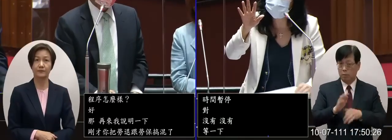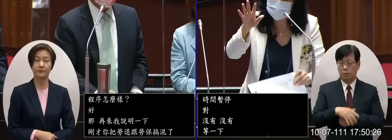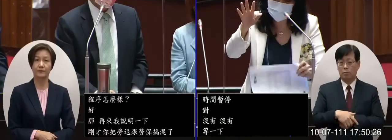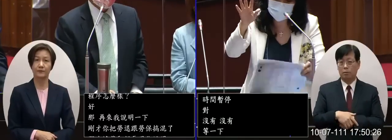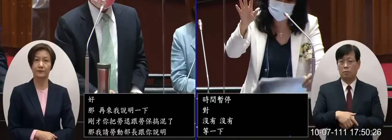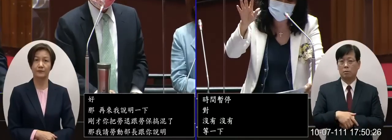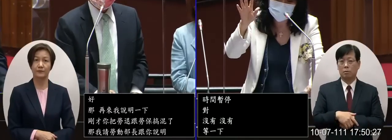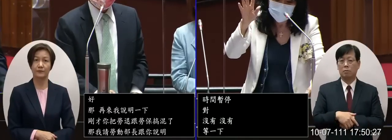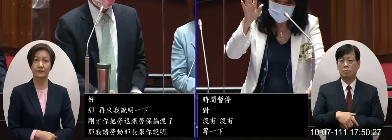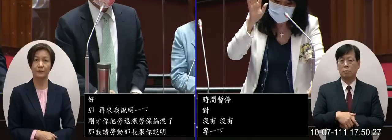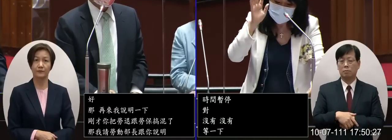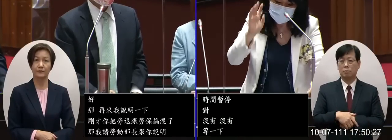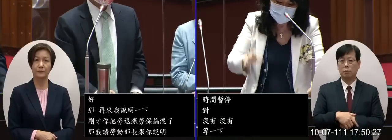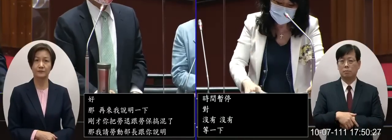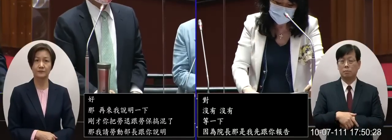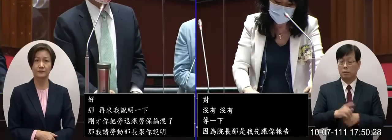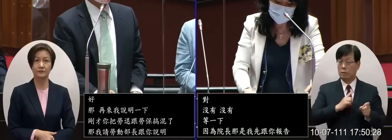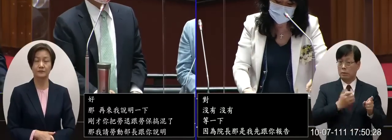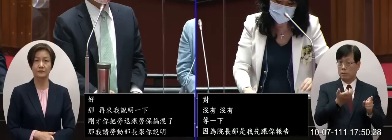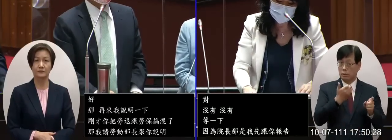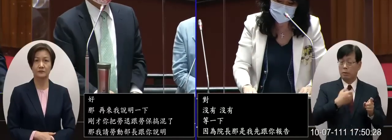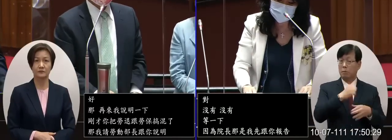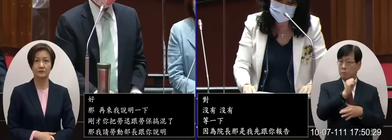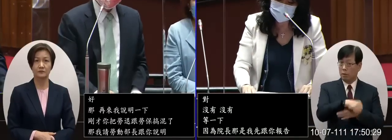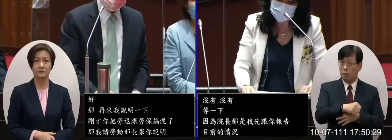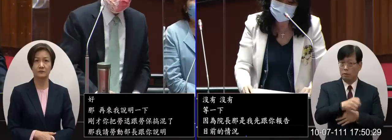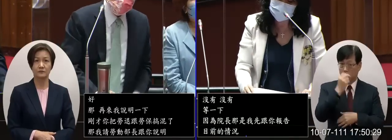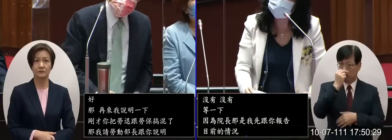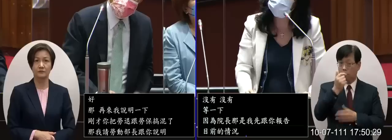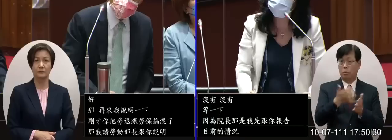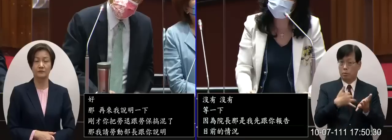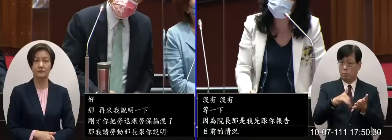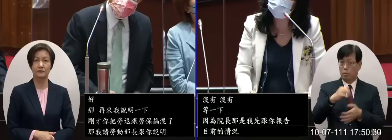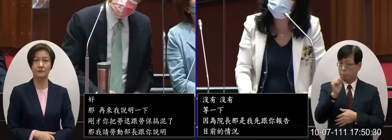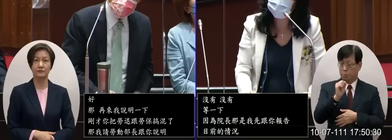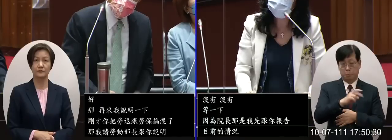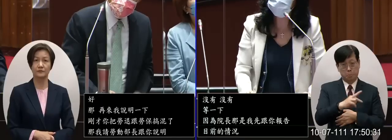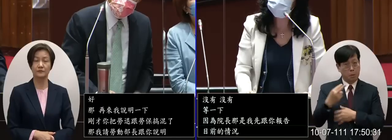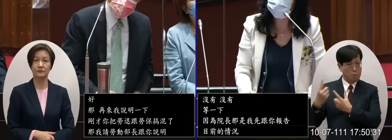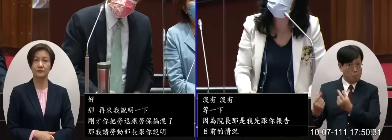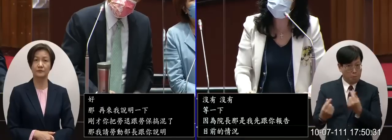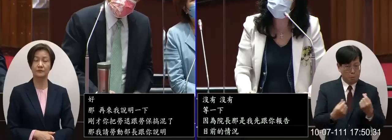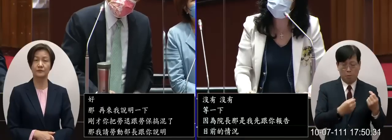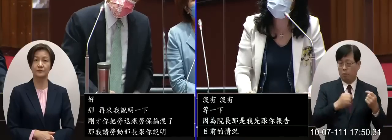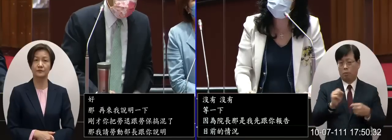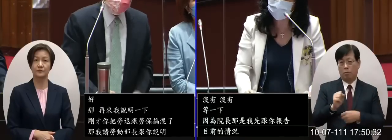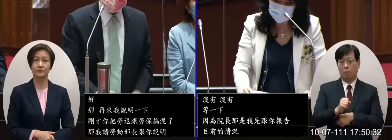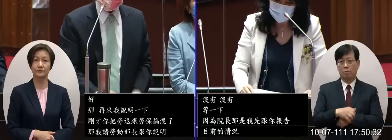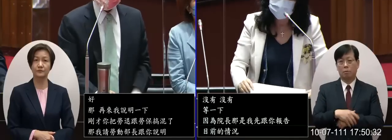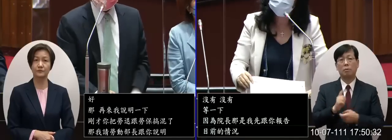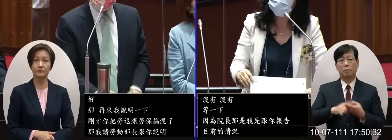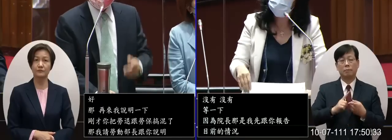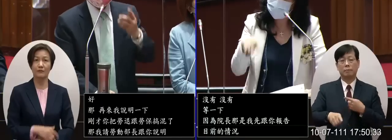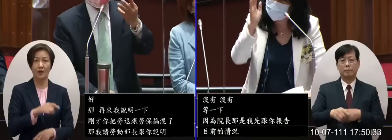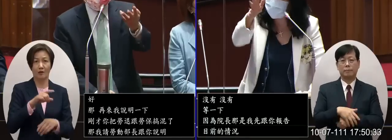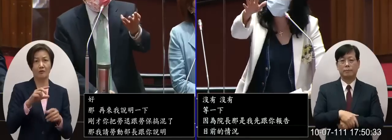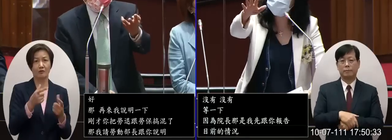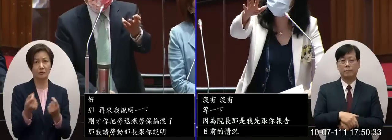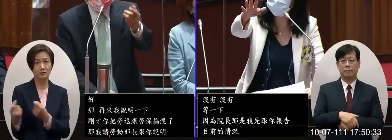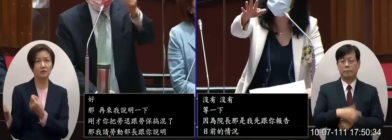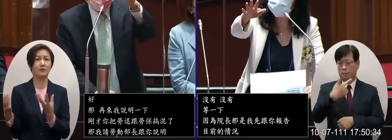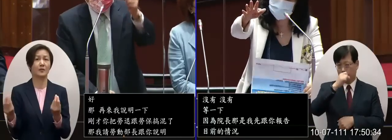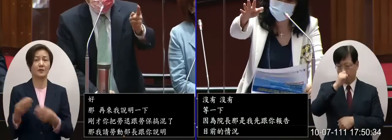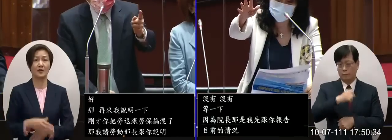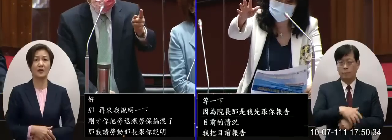况。好，我把目前报告。那您刚才同意呢，就是特别预算呢，它不应该要这个常态化嘛，对不对？ 没有常态化。 很好， 所